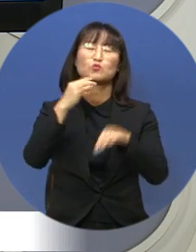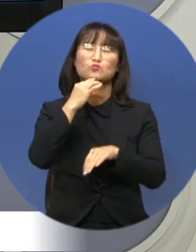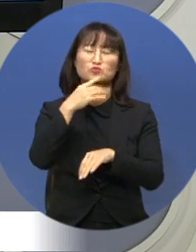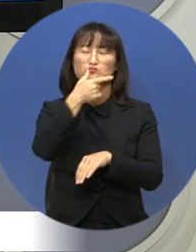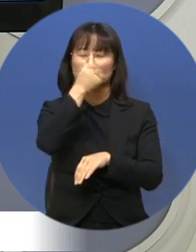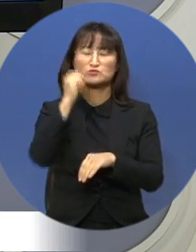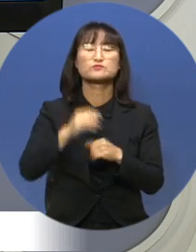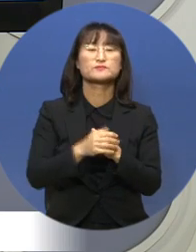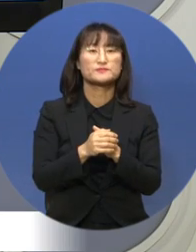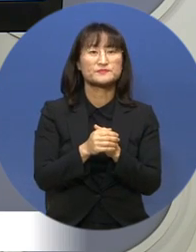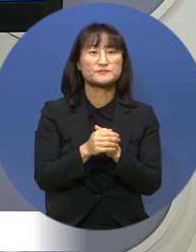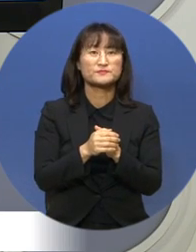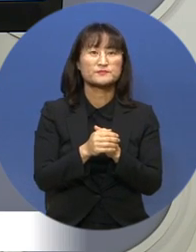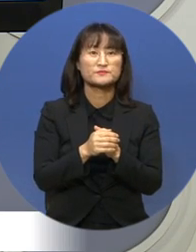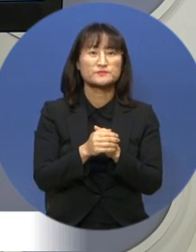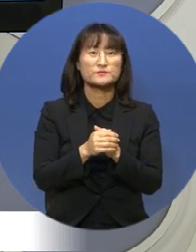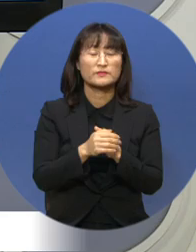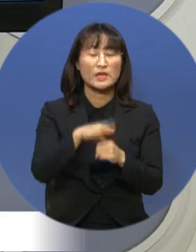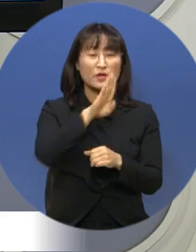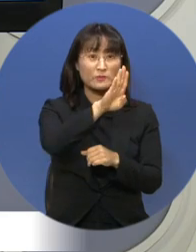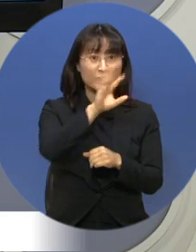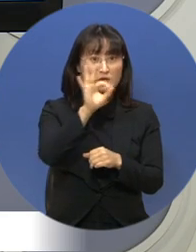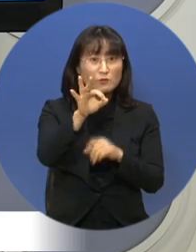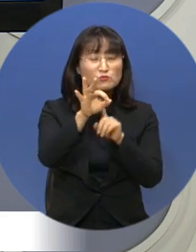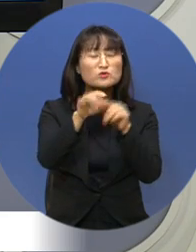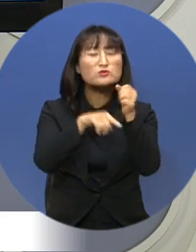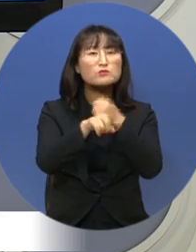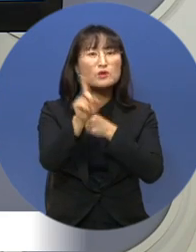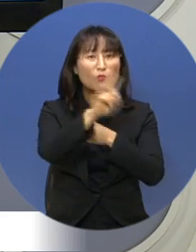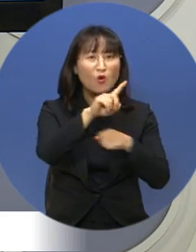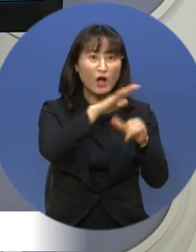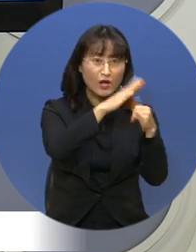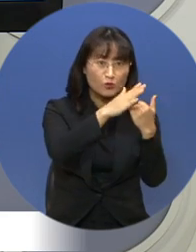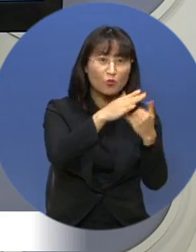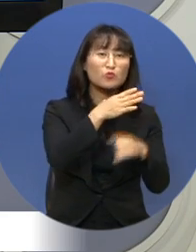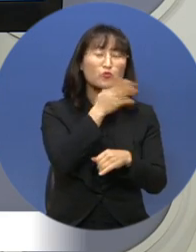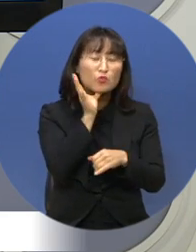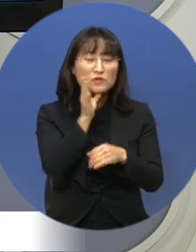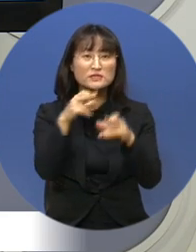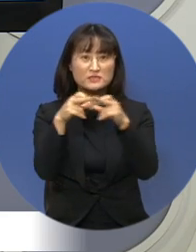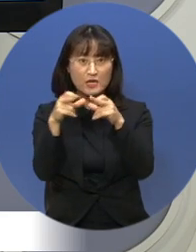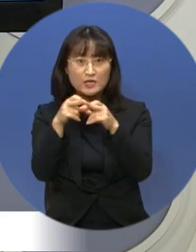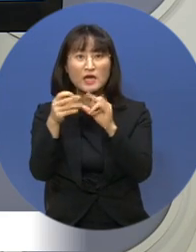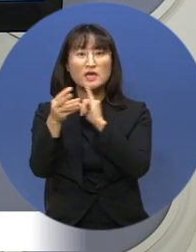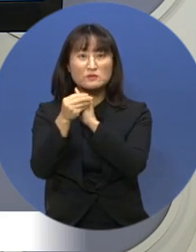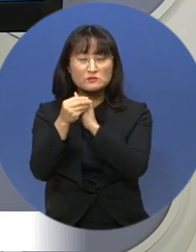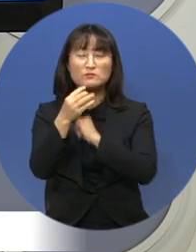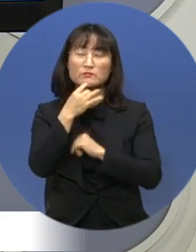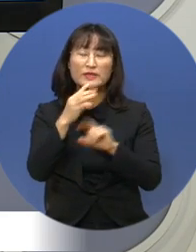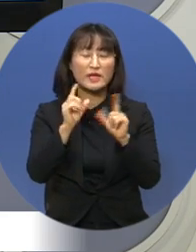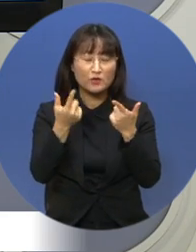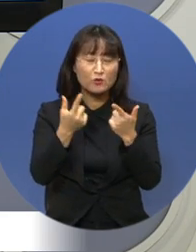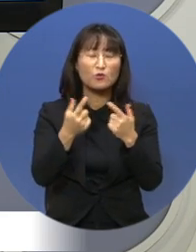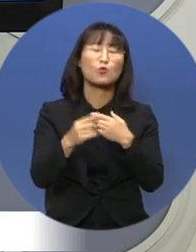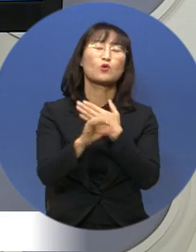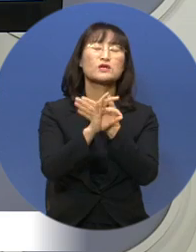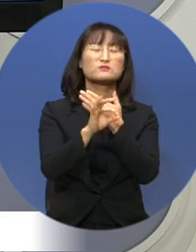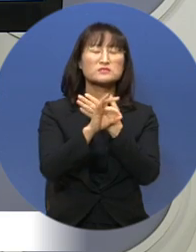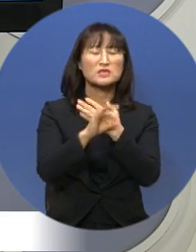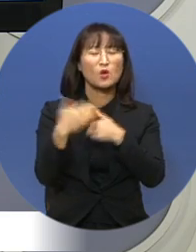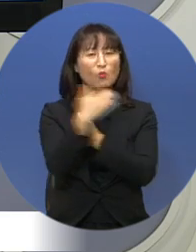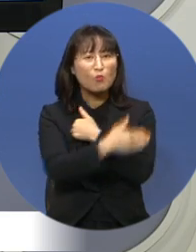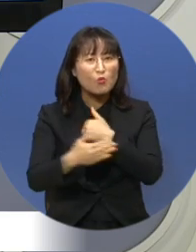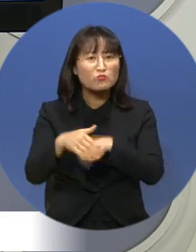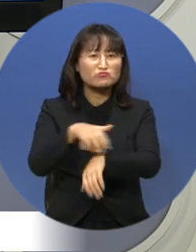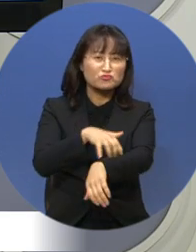나타났는데요 bf 인증 은 아동이나 노인 장애인 임산부 뿐만 아니라 일시적 장애를 겪는